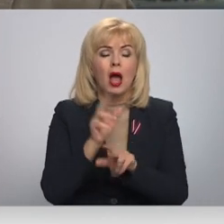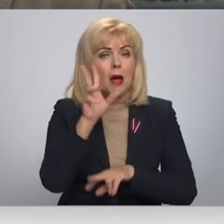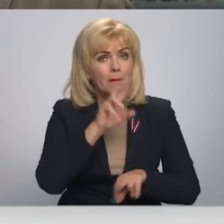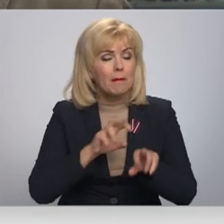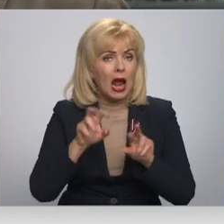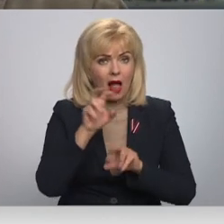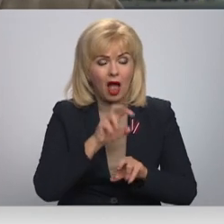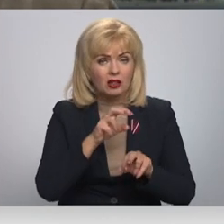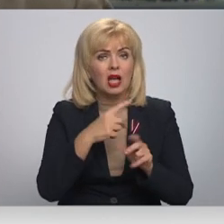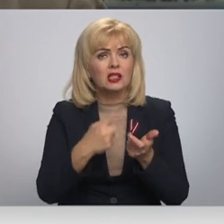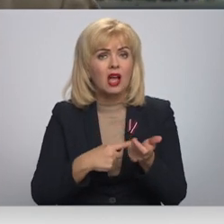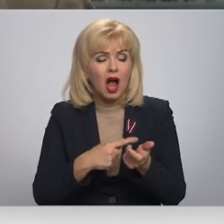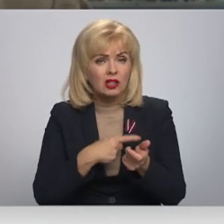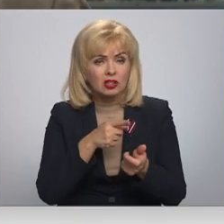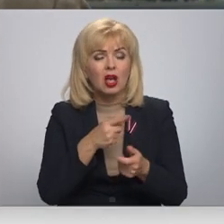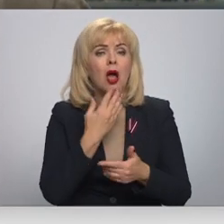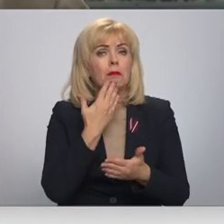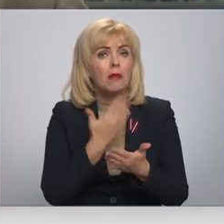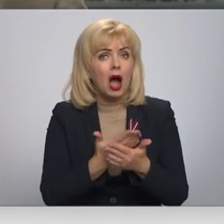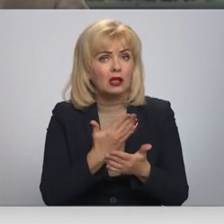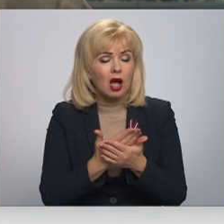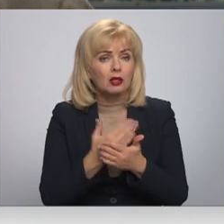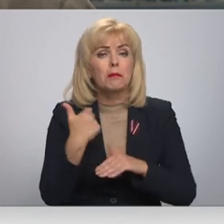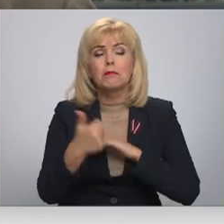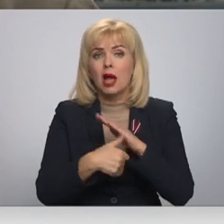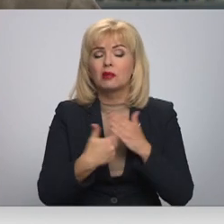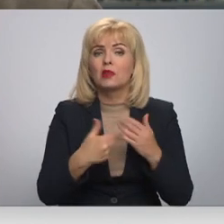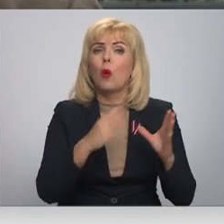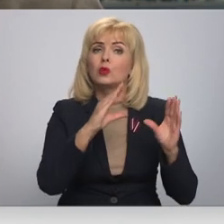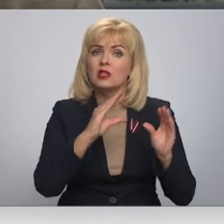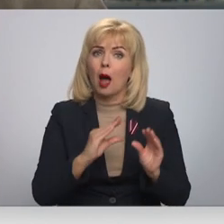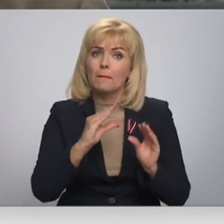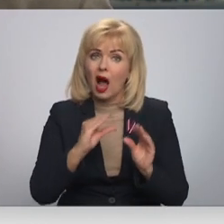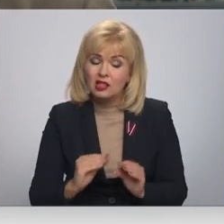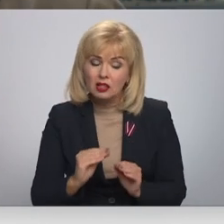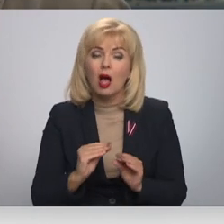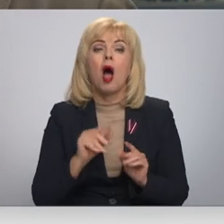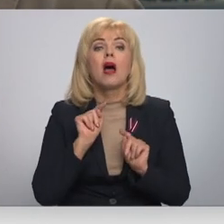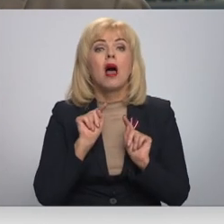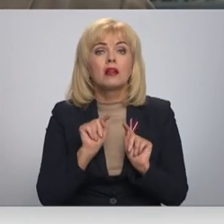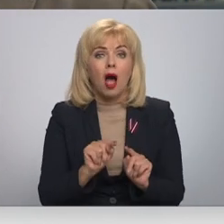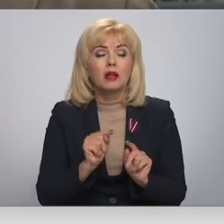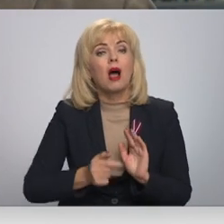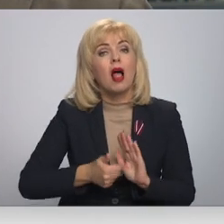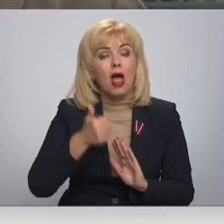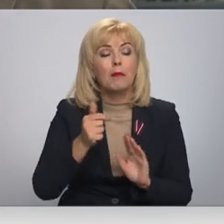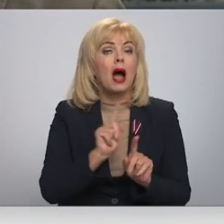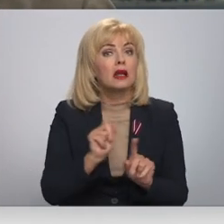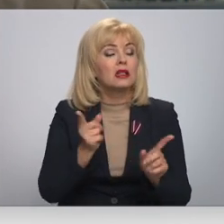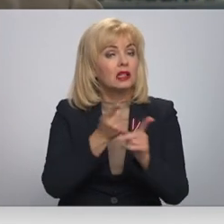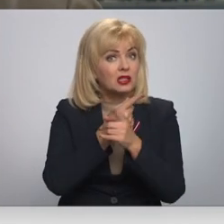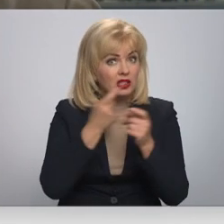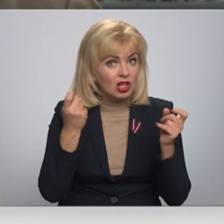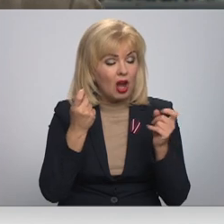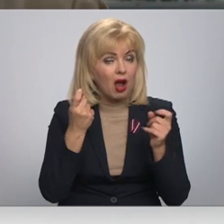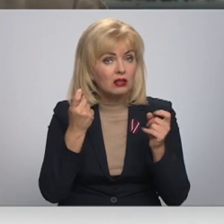īpatsvars, tas rāda, ka bezdarbs samazinās. Tādā ziņā labās ziņas ir